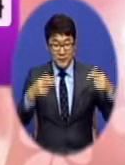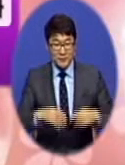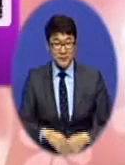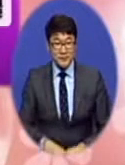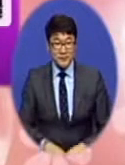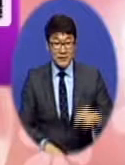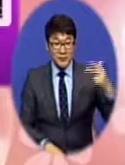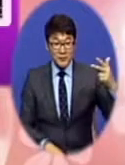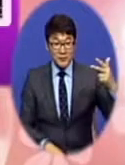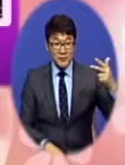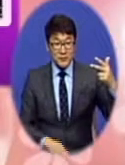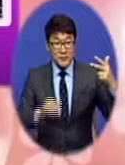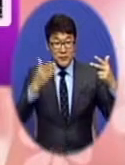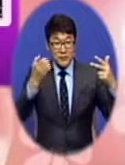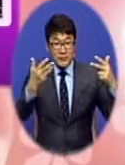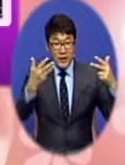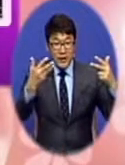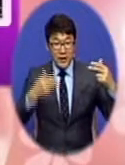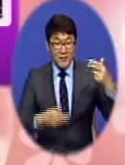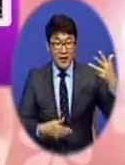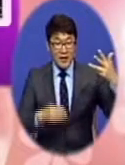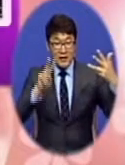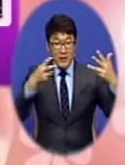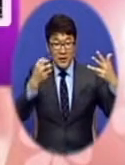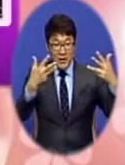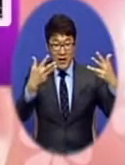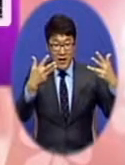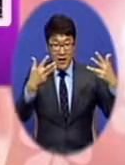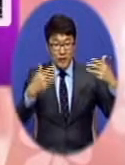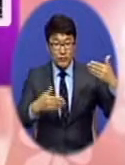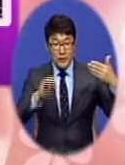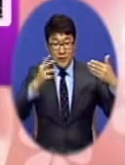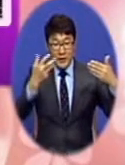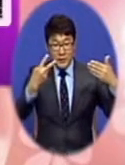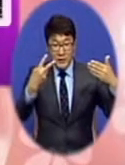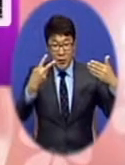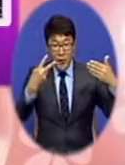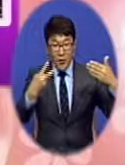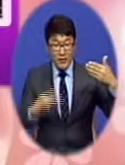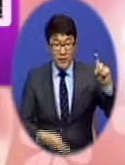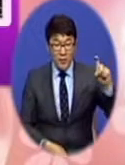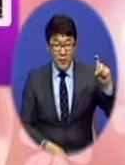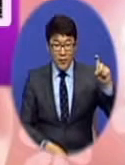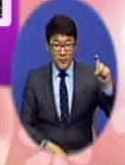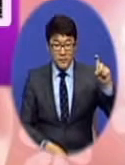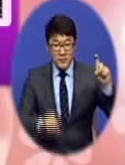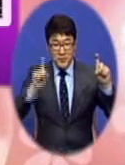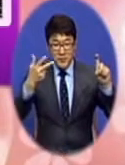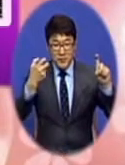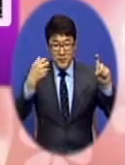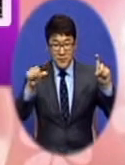네, 그리고 7번 참여자 98표, 8번 288표, 9번 82표. 예, 10번